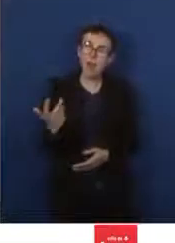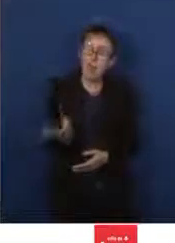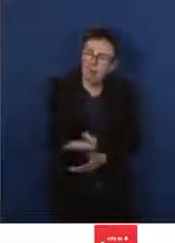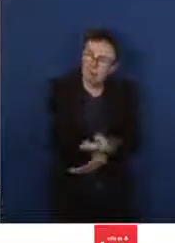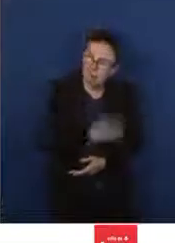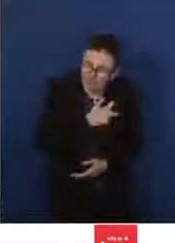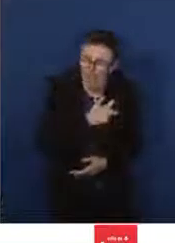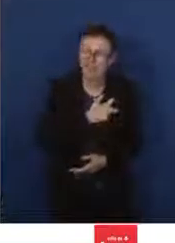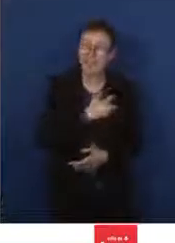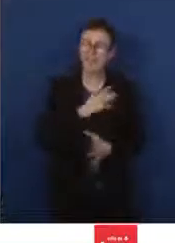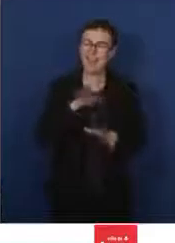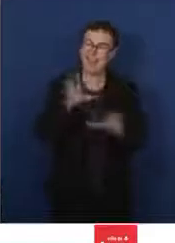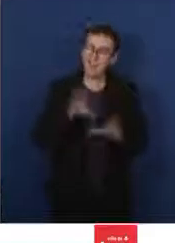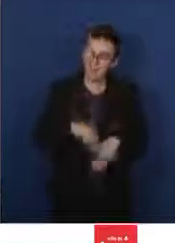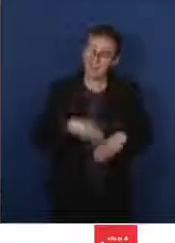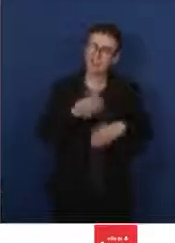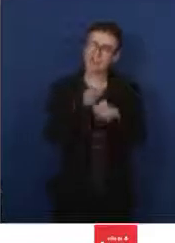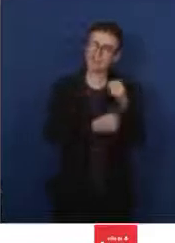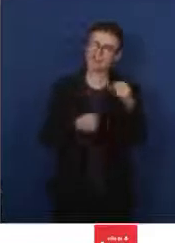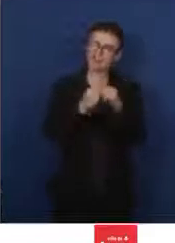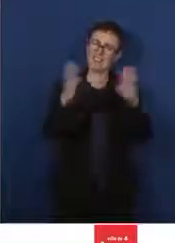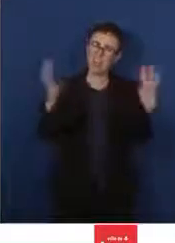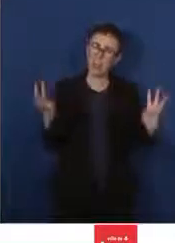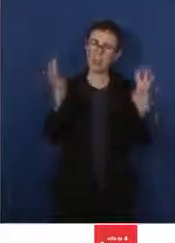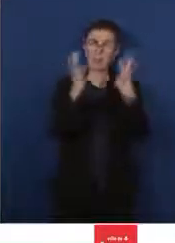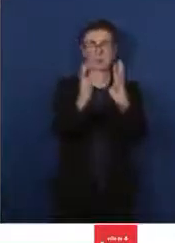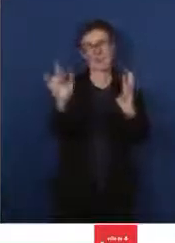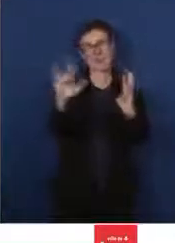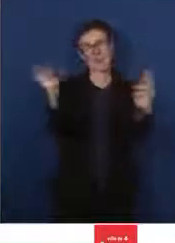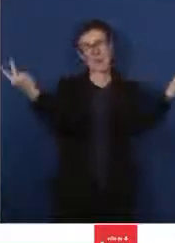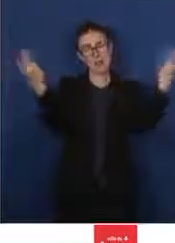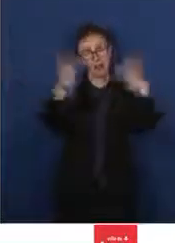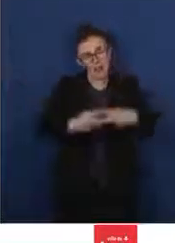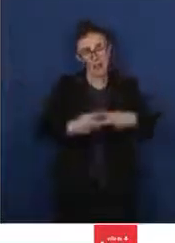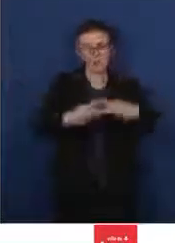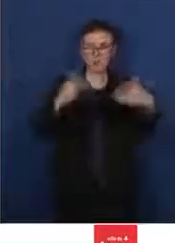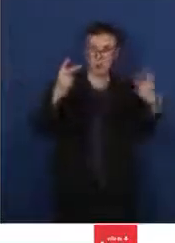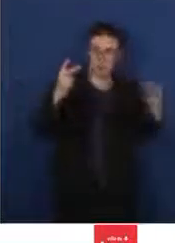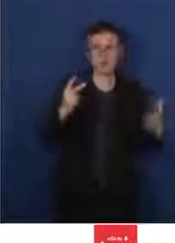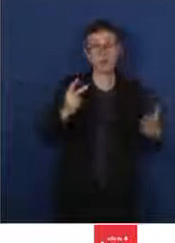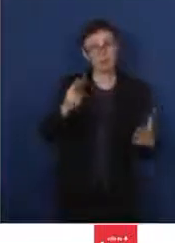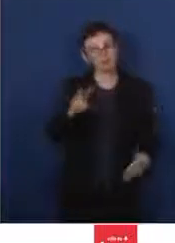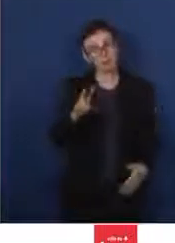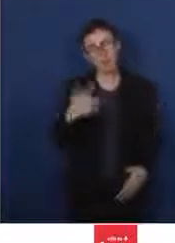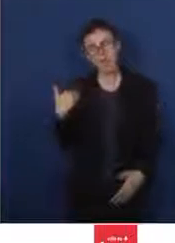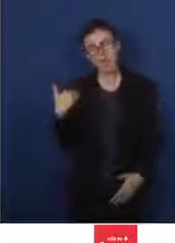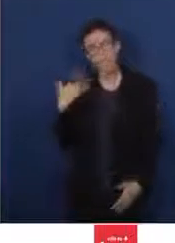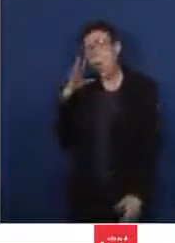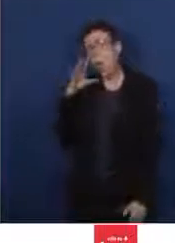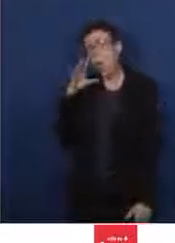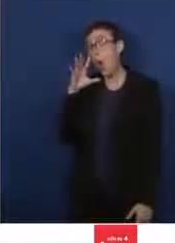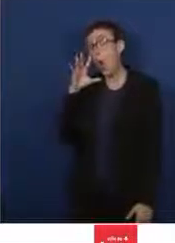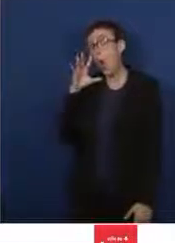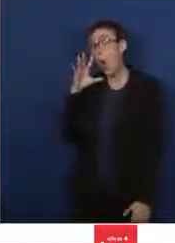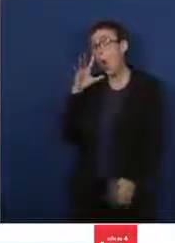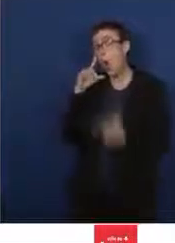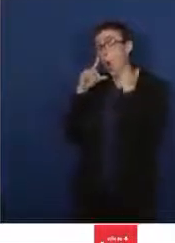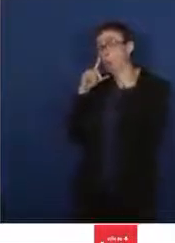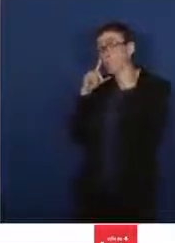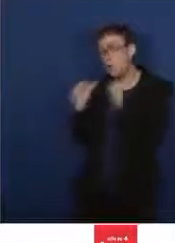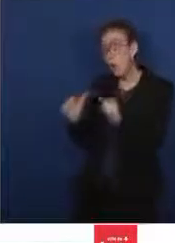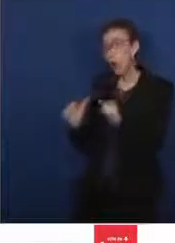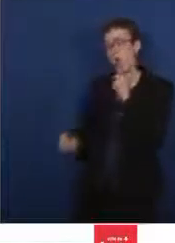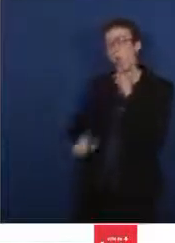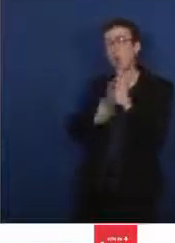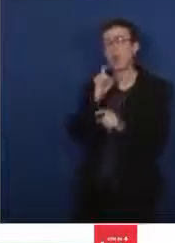lillois de la nuit. Après aussi, il faut bien le dire, de violentes agressions que vous requalifiez délicatement de problèmes de